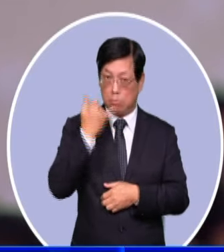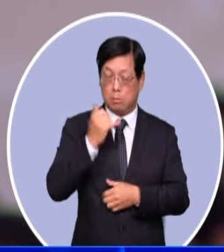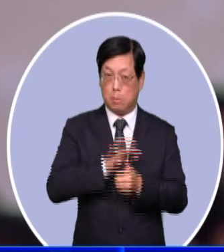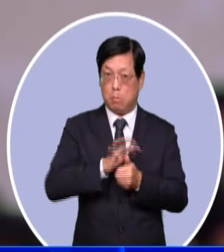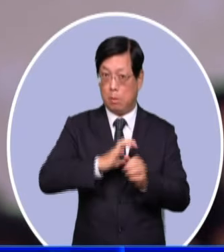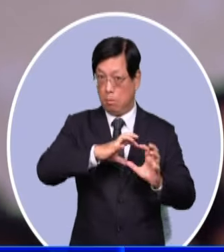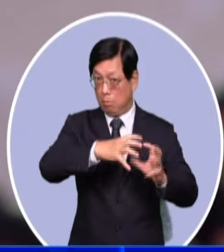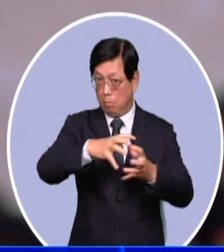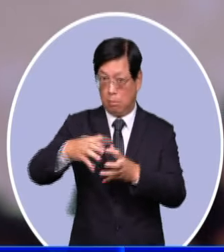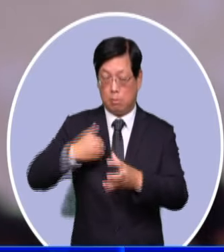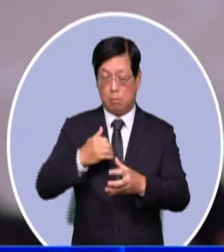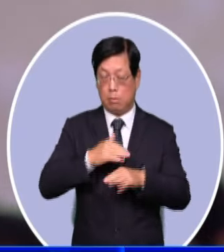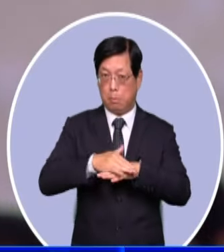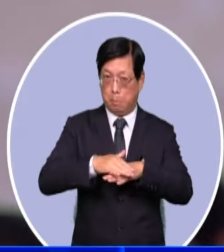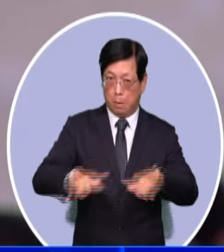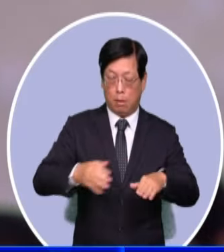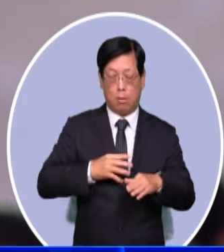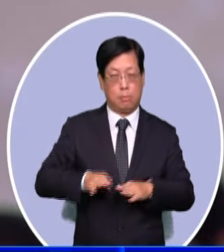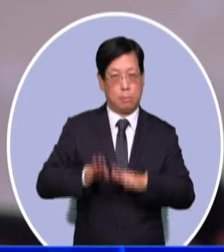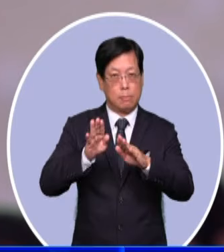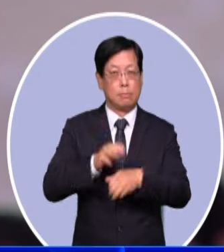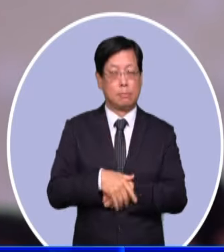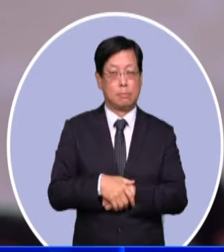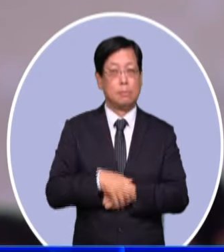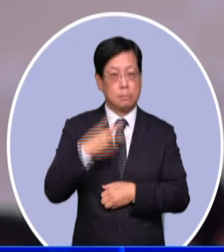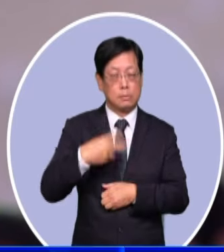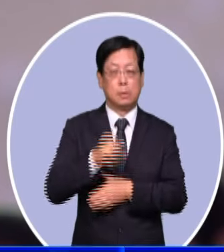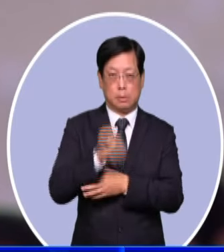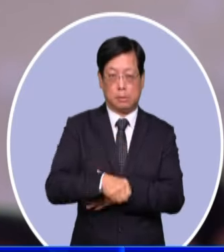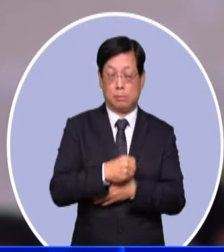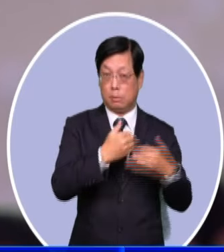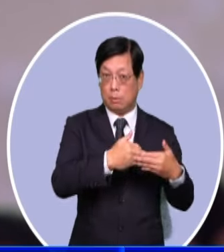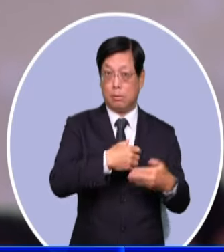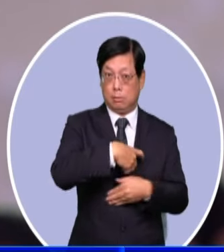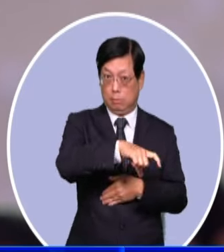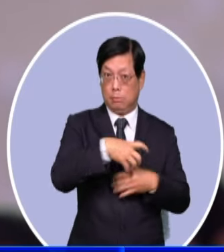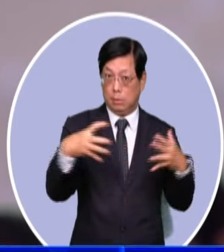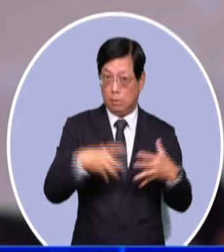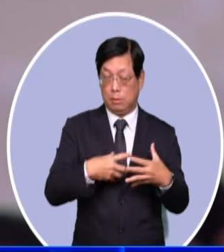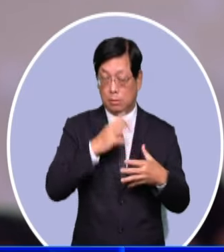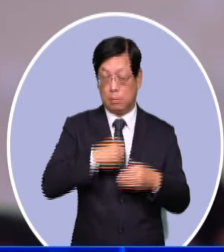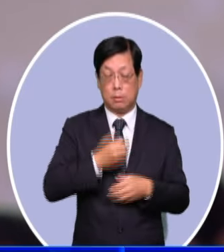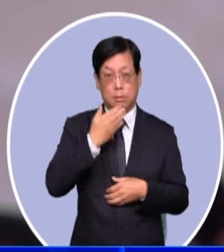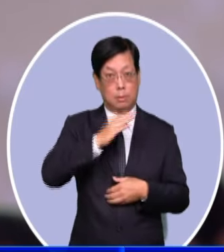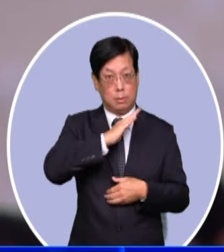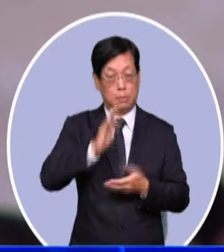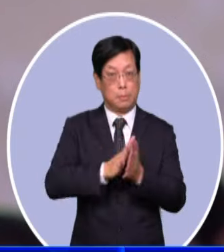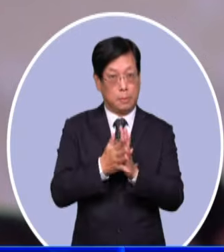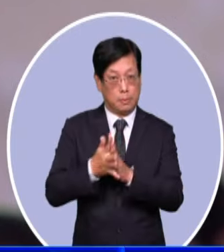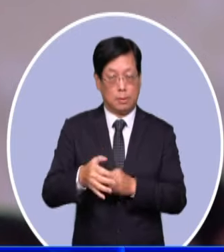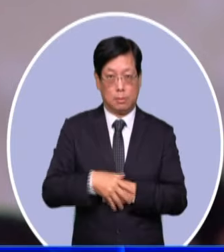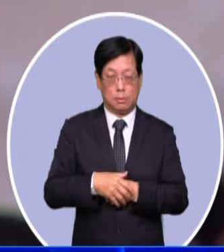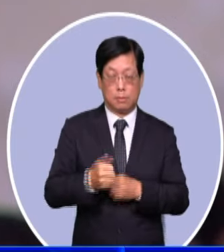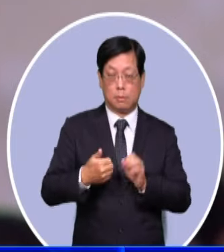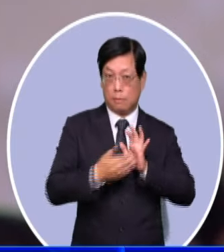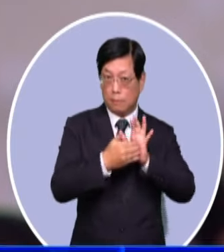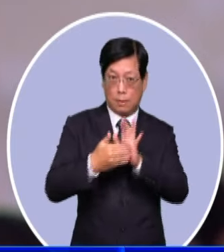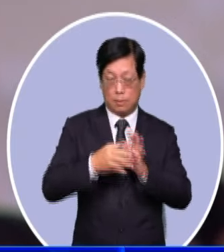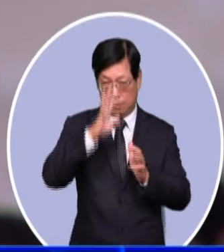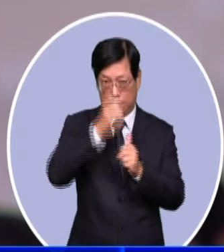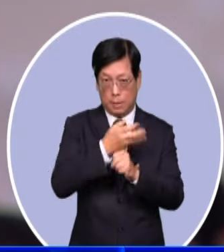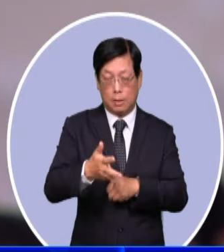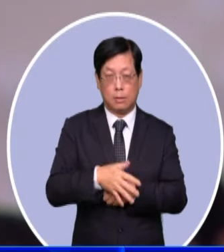的安全和繁荣，也愿意和中国共同应应气候变迁、防堵传染